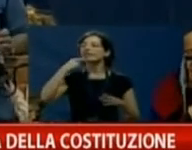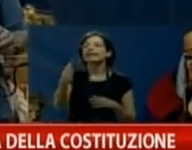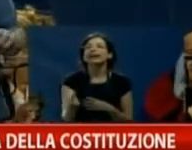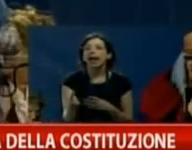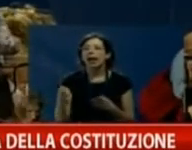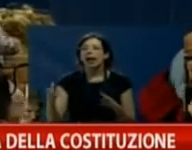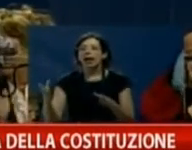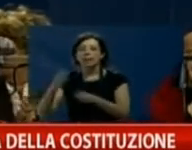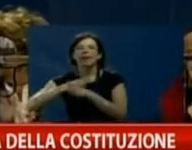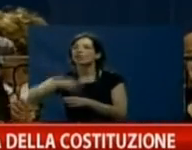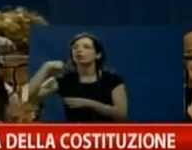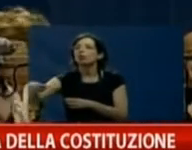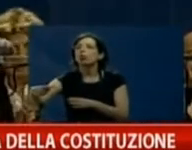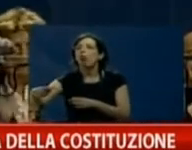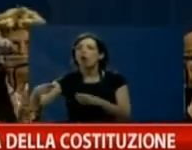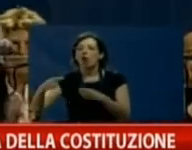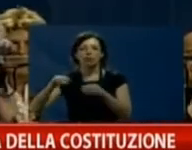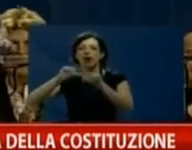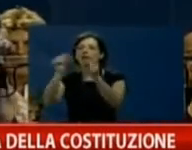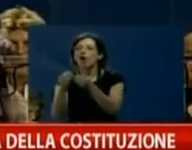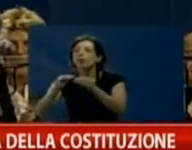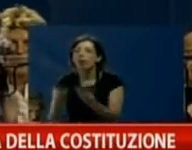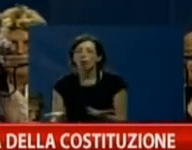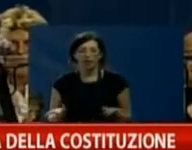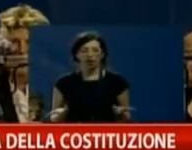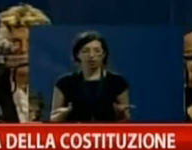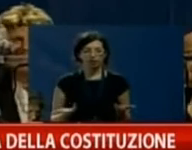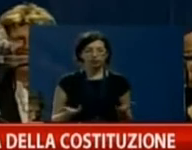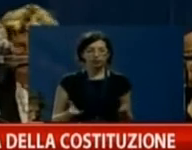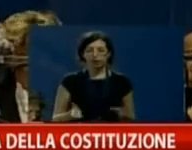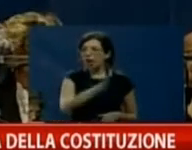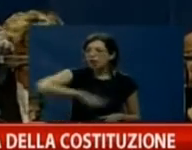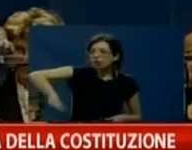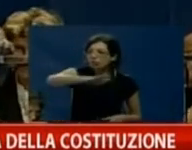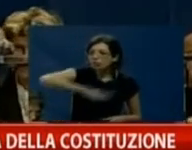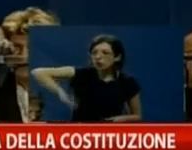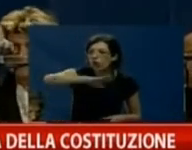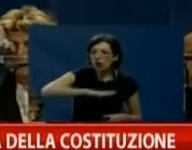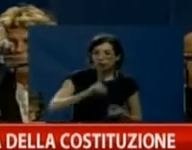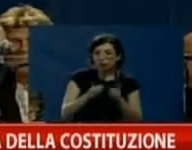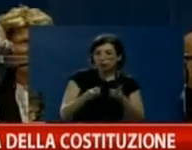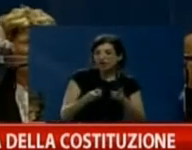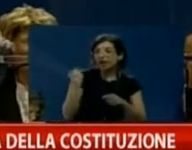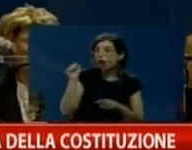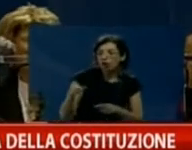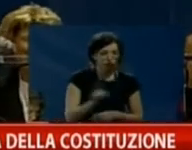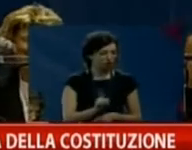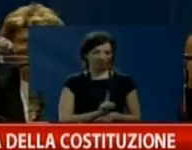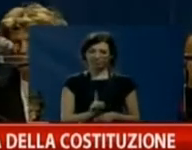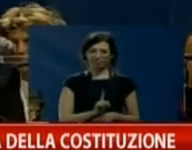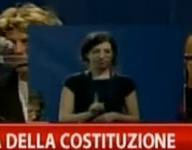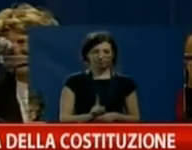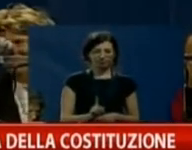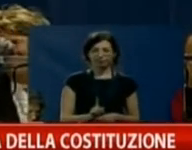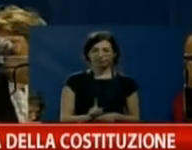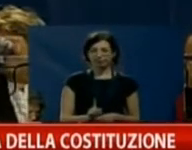è antipolitica, badate, non è antipolitica, perché io sono convinto che se